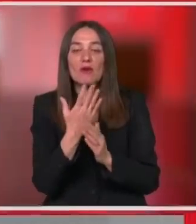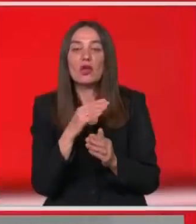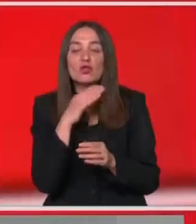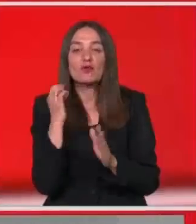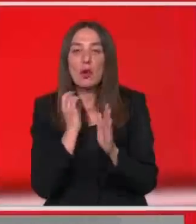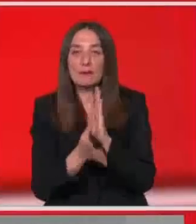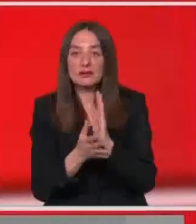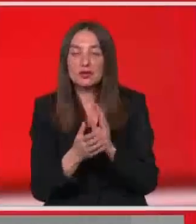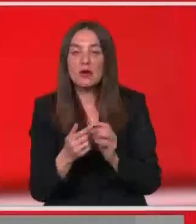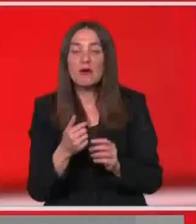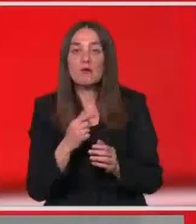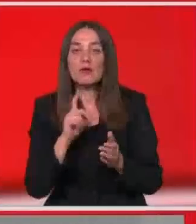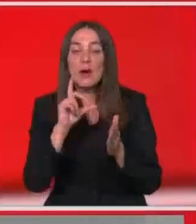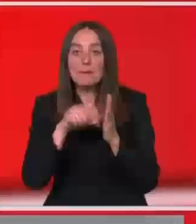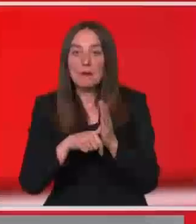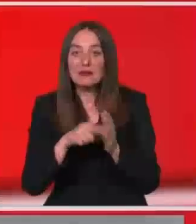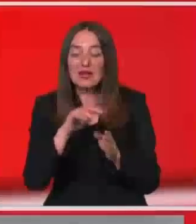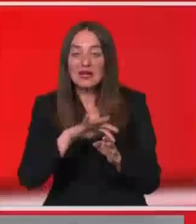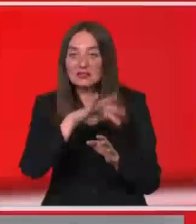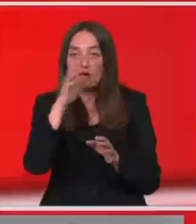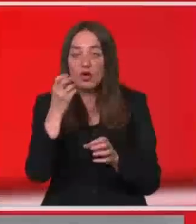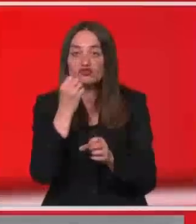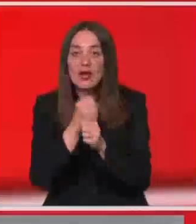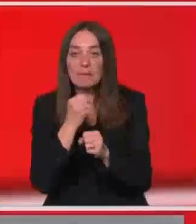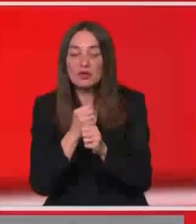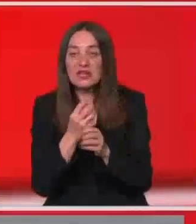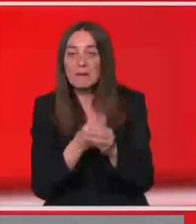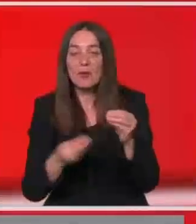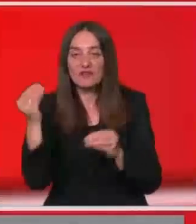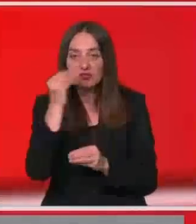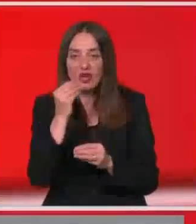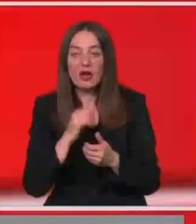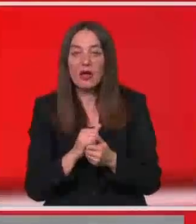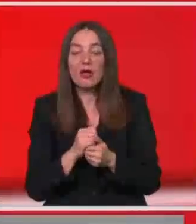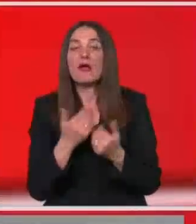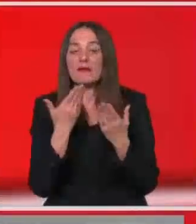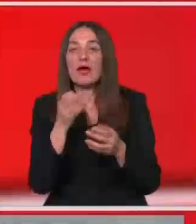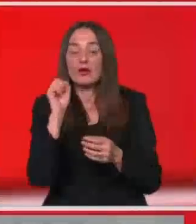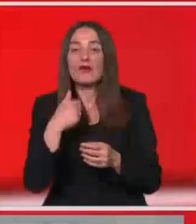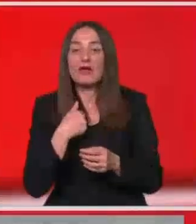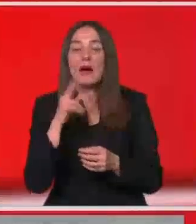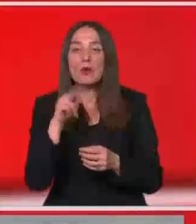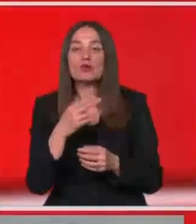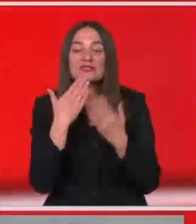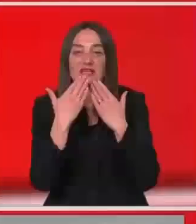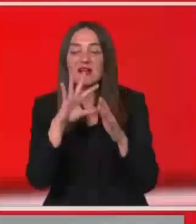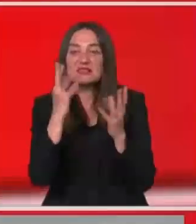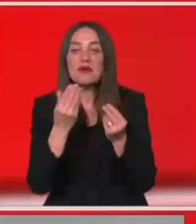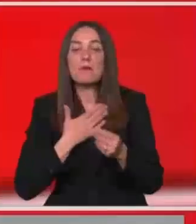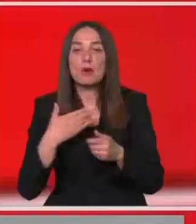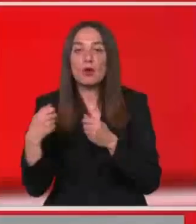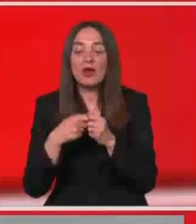brzo. Momentalno se količina posla povećala. Tako da ja mogu da se zahvalim svim mojim